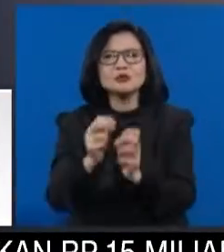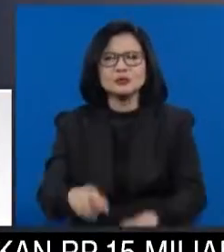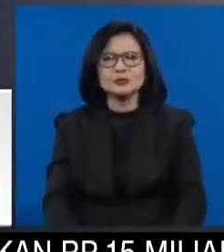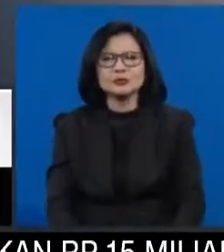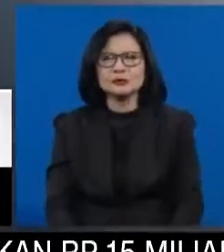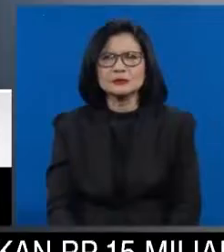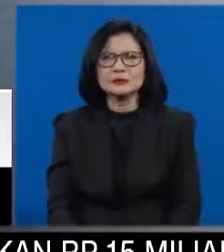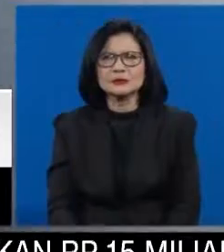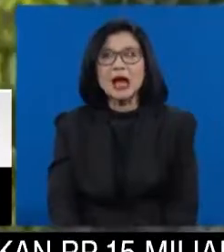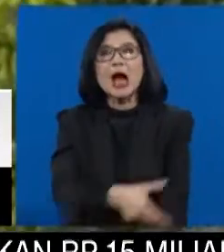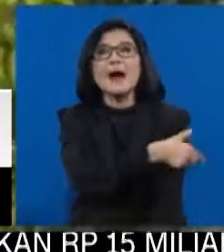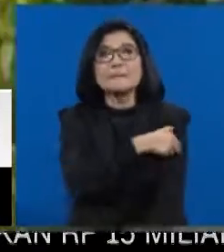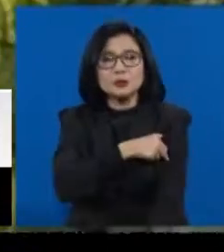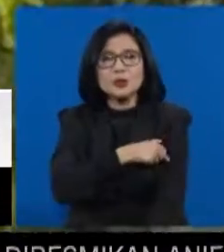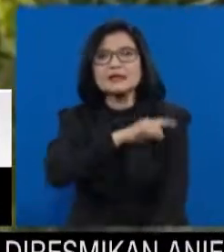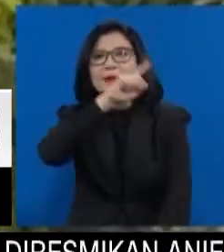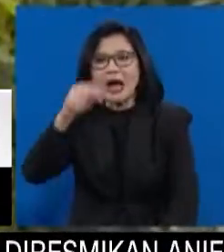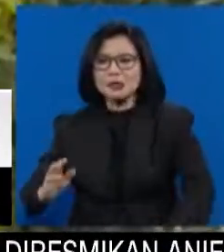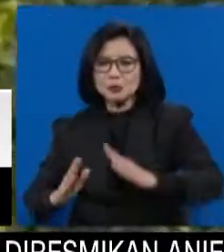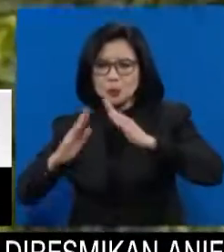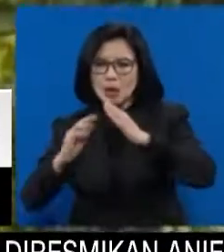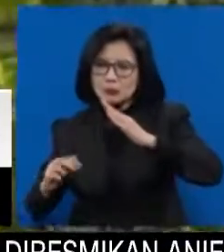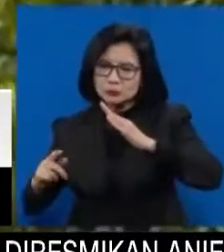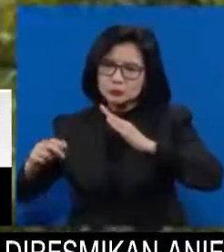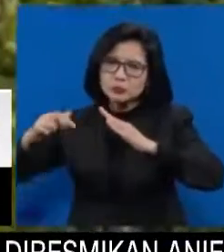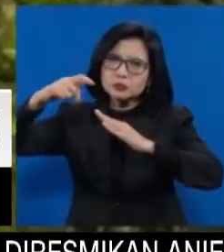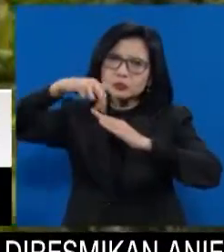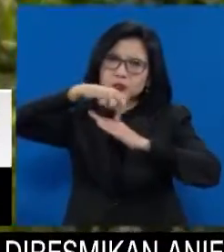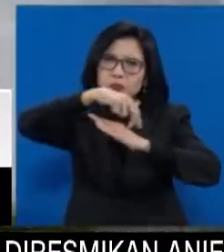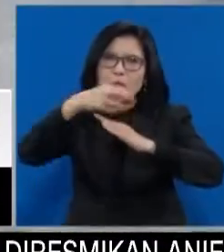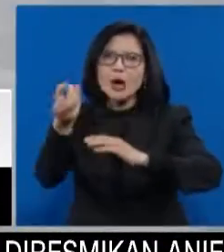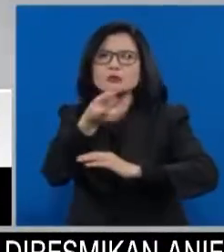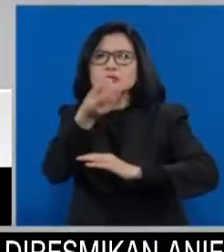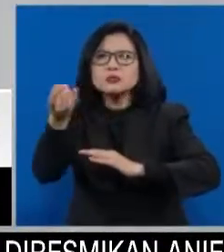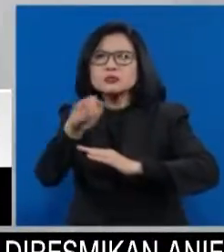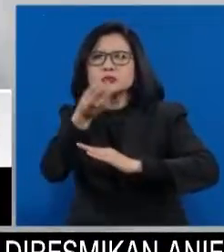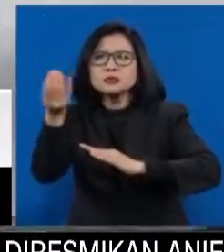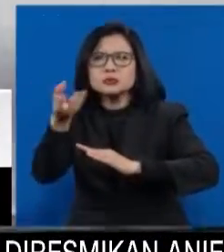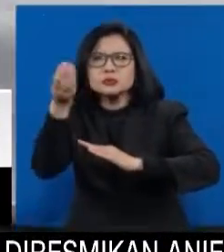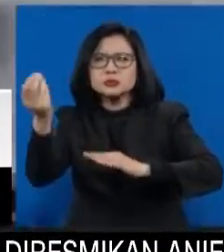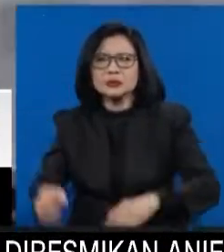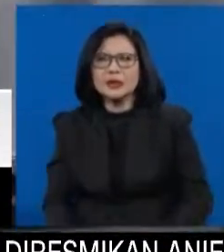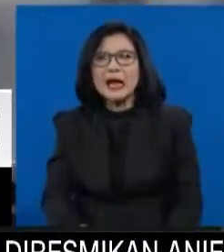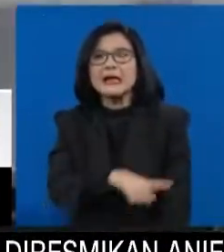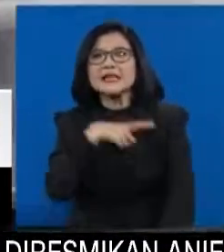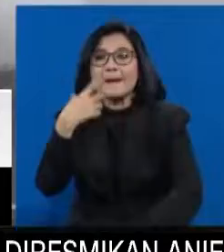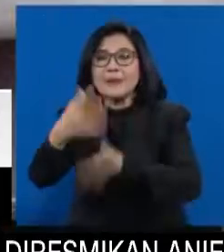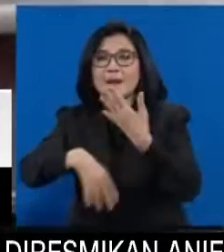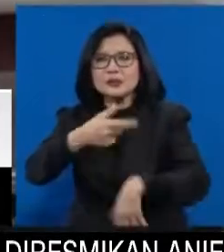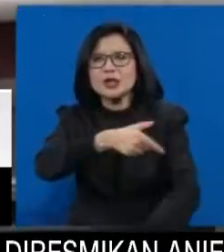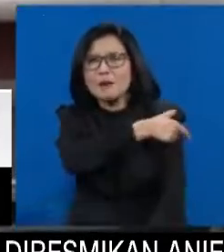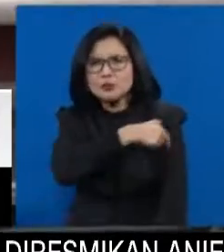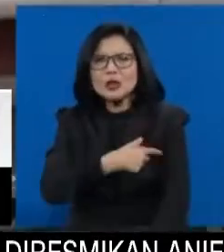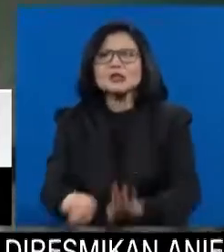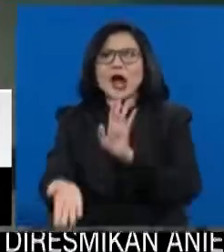siang. Petugas sampai harus naik ke atas genting untuk melakukan pengasapan. Selama proses berlangsung, petugas